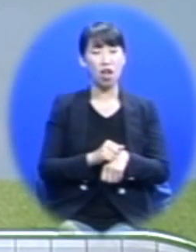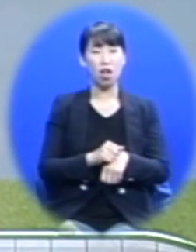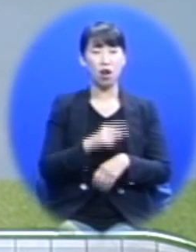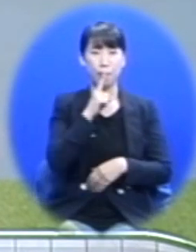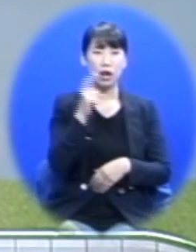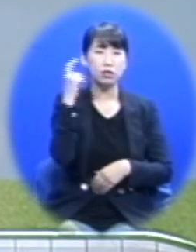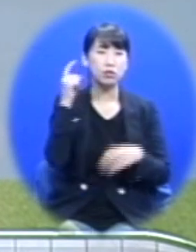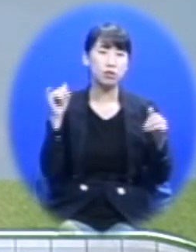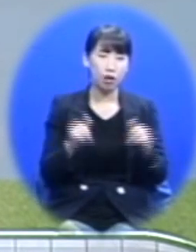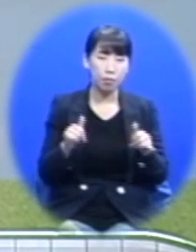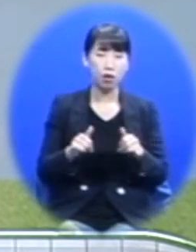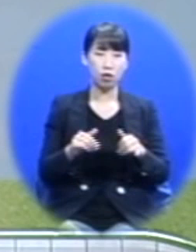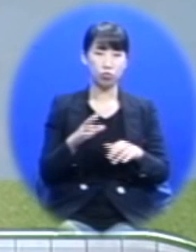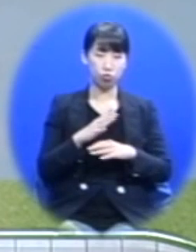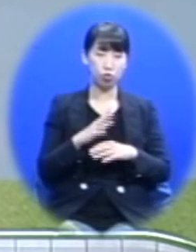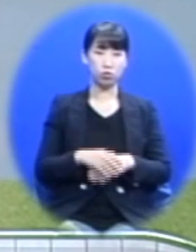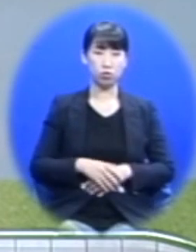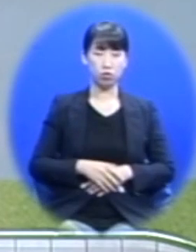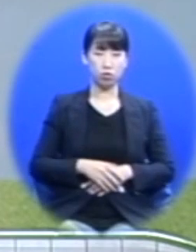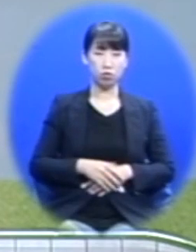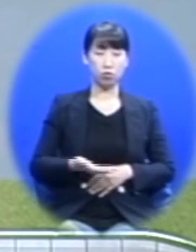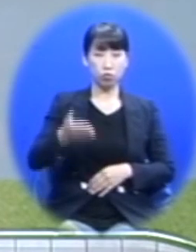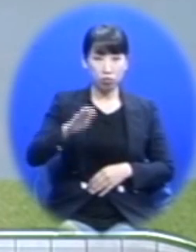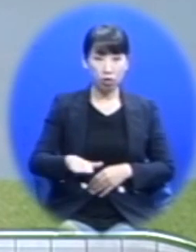않겠나. 그때 안종일 교수님 마음에